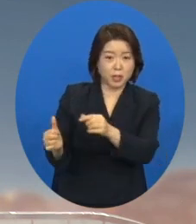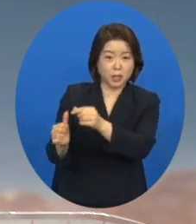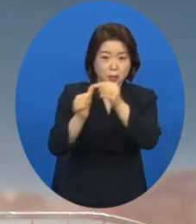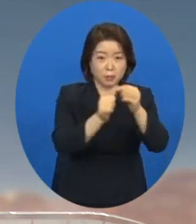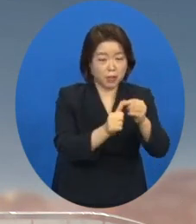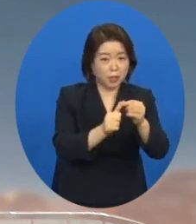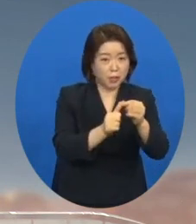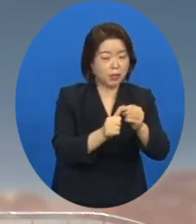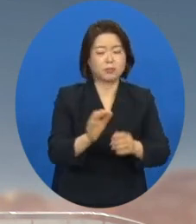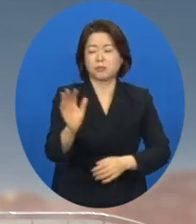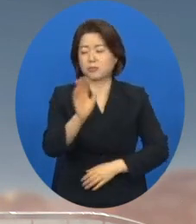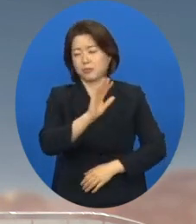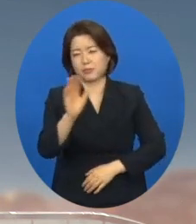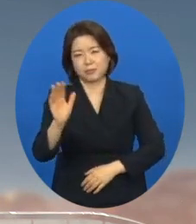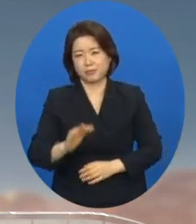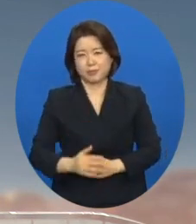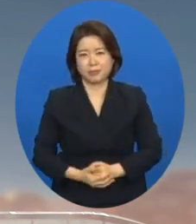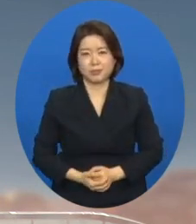아닙니다.